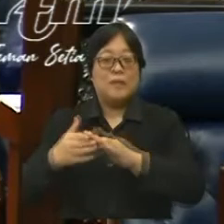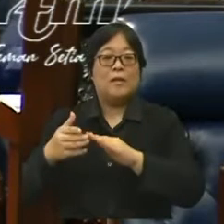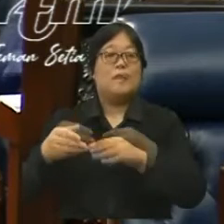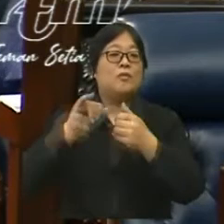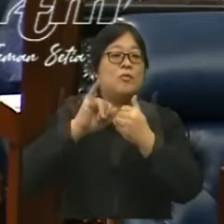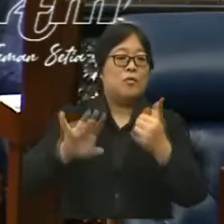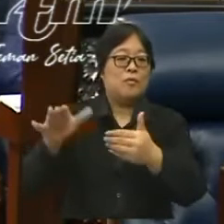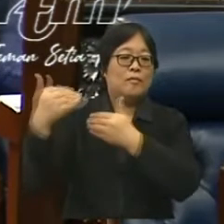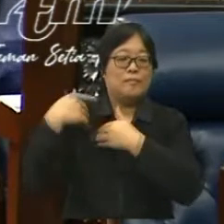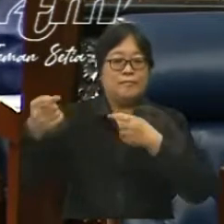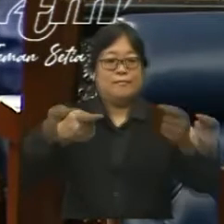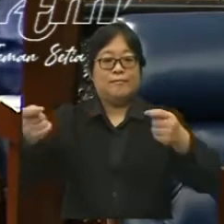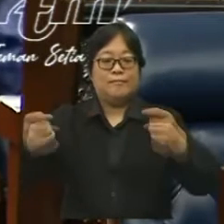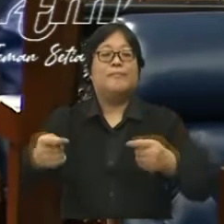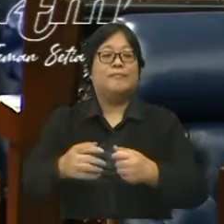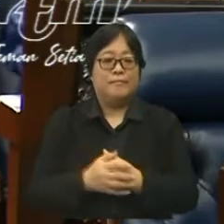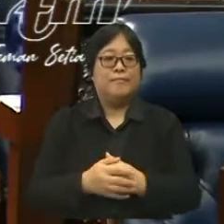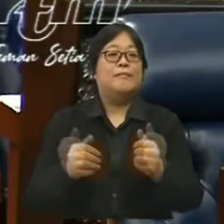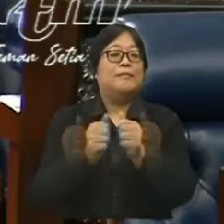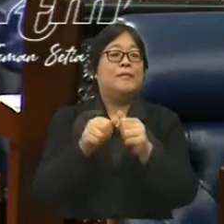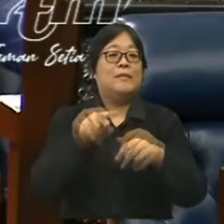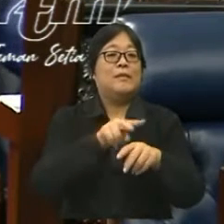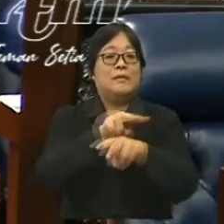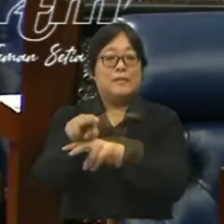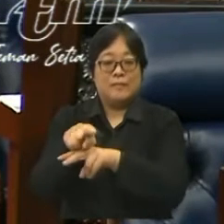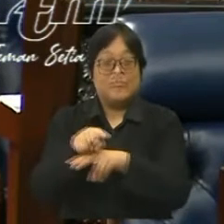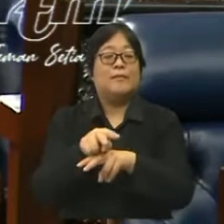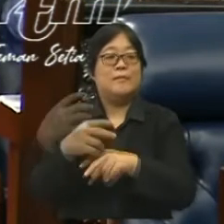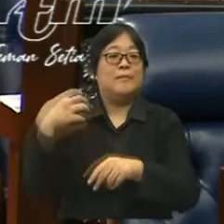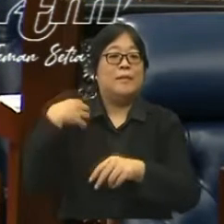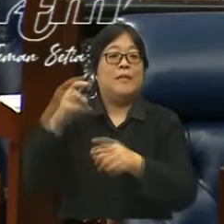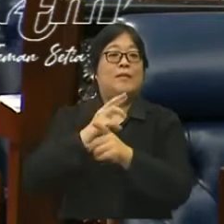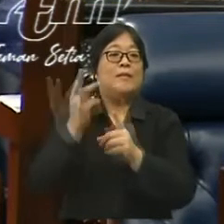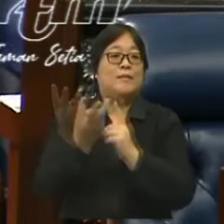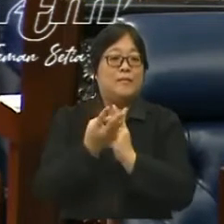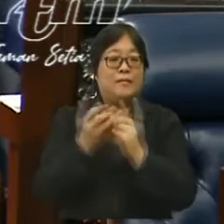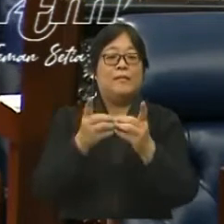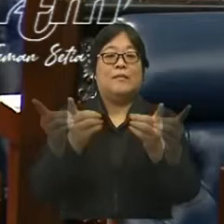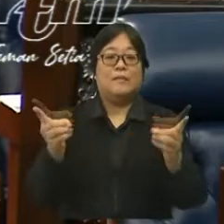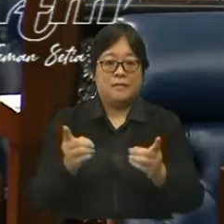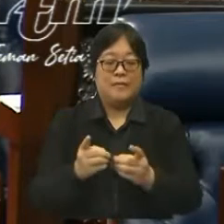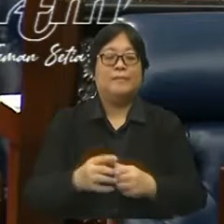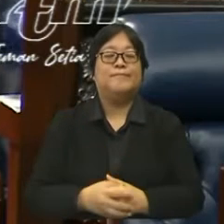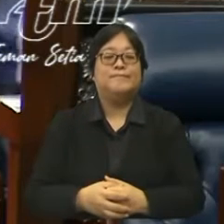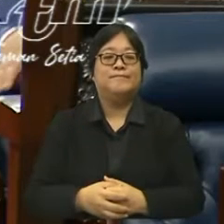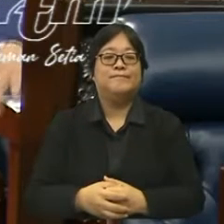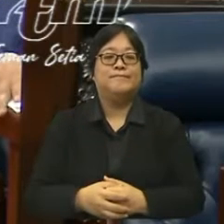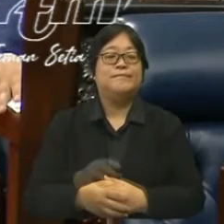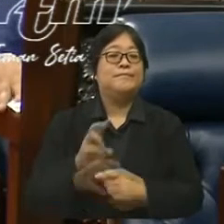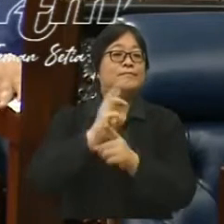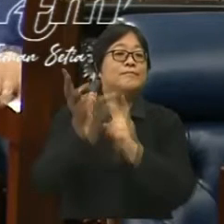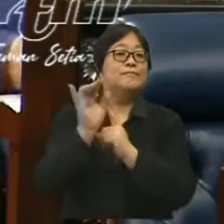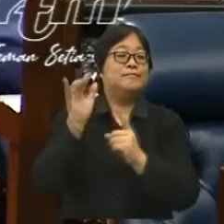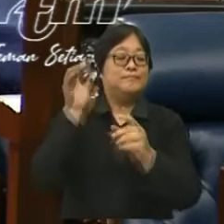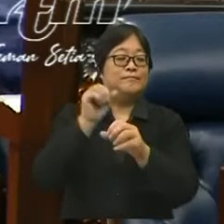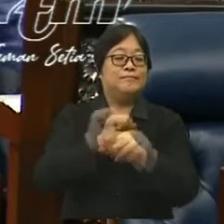diberikan tanggungjawab untuk menyelaras pangkalan hadapan ini dengan penyeliaan oleh pegawai kebajikan masyarakat daerah berkenaan. JKM